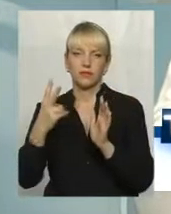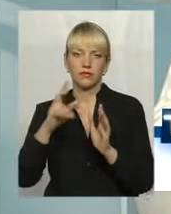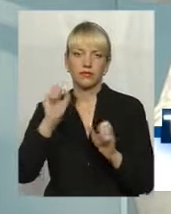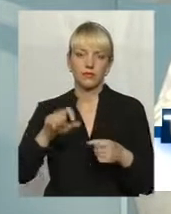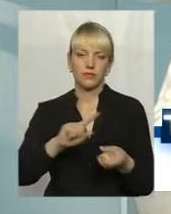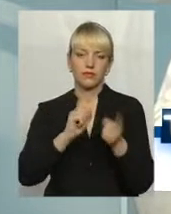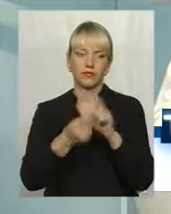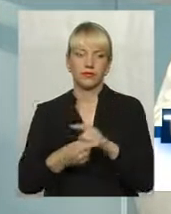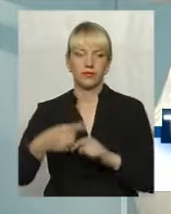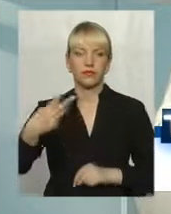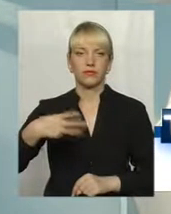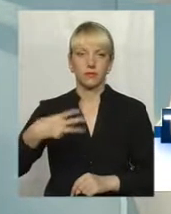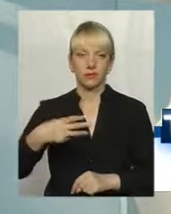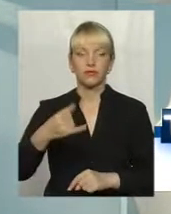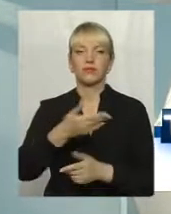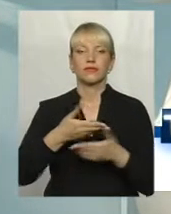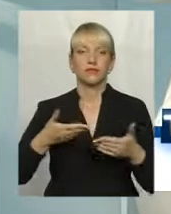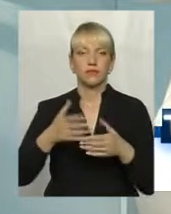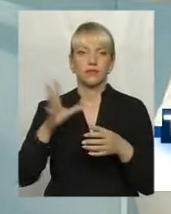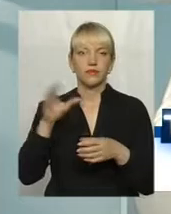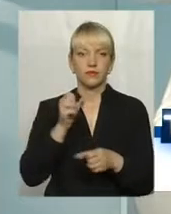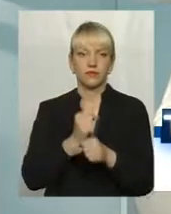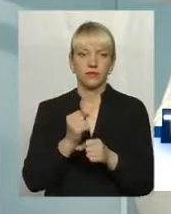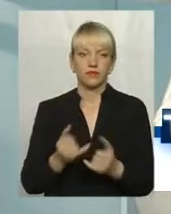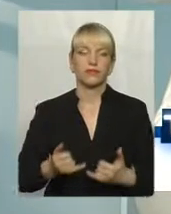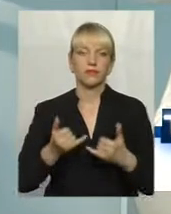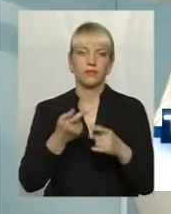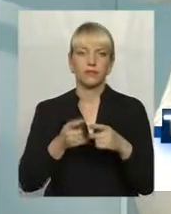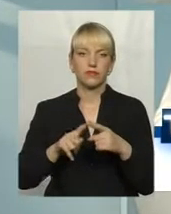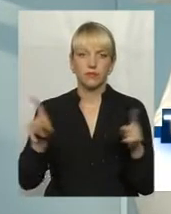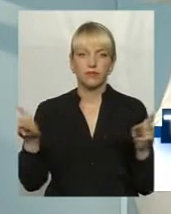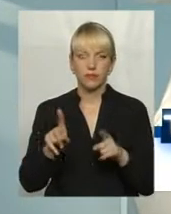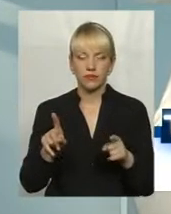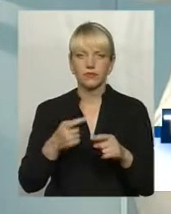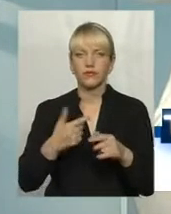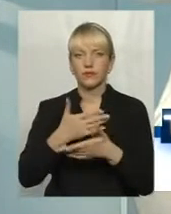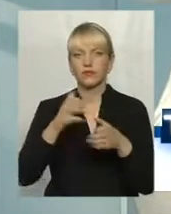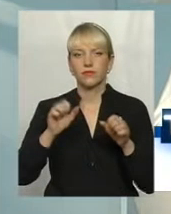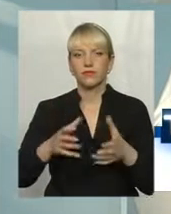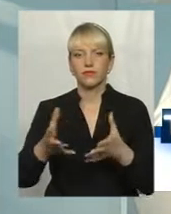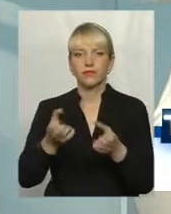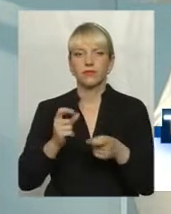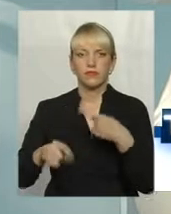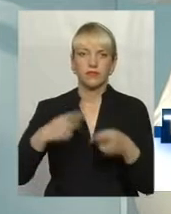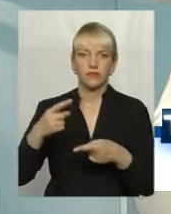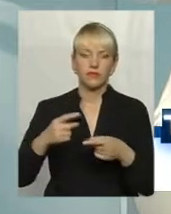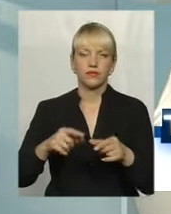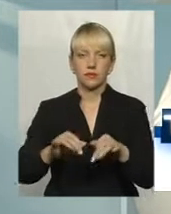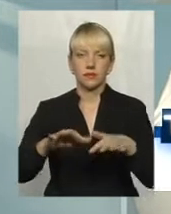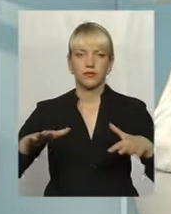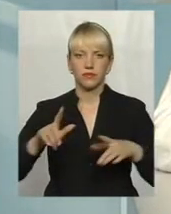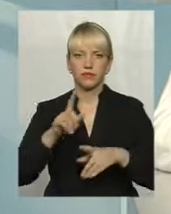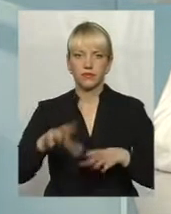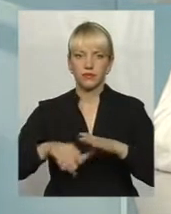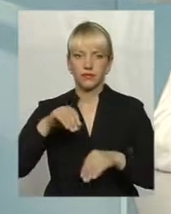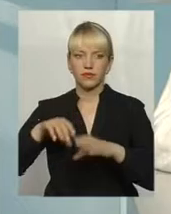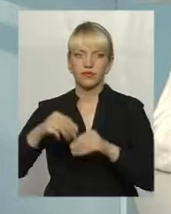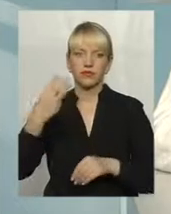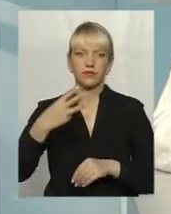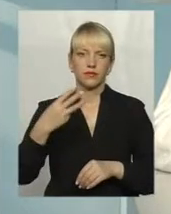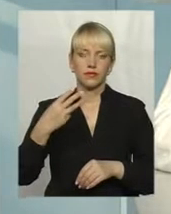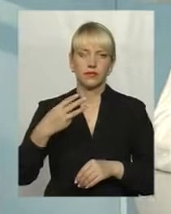перетворитися в 30%. І ми робимо сьогодні все для того, щоб ми могли взяти на наступних парламентських виборах 30% українського